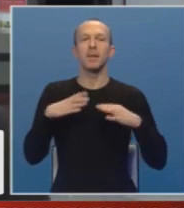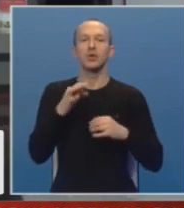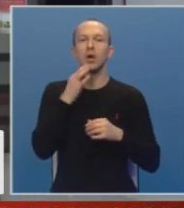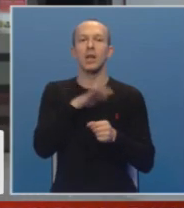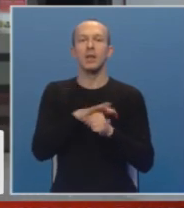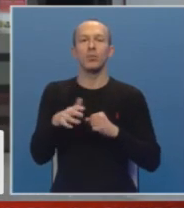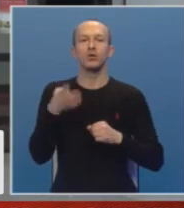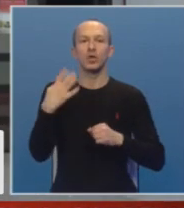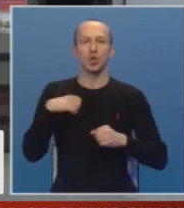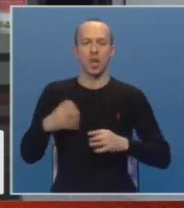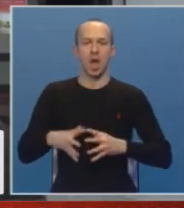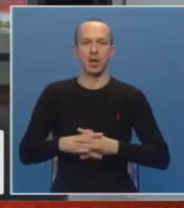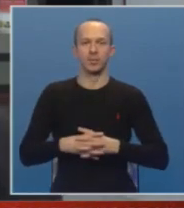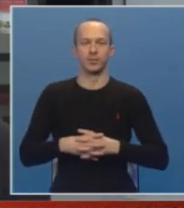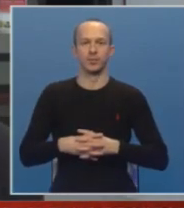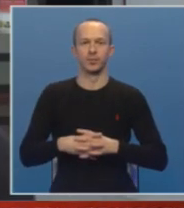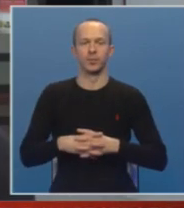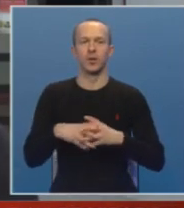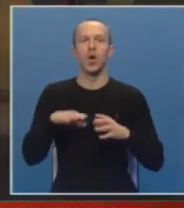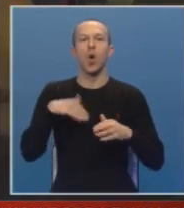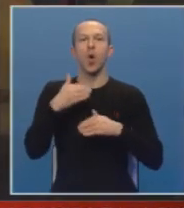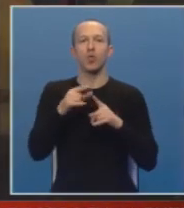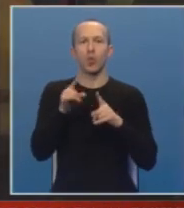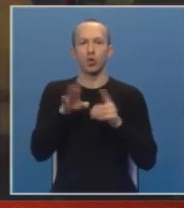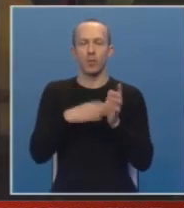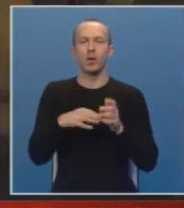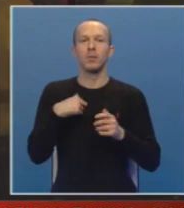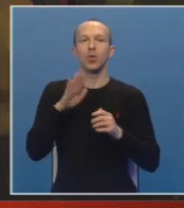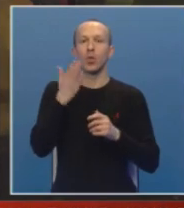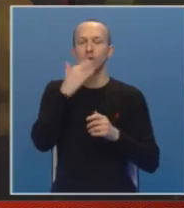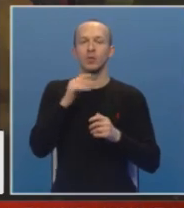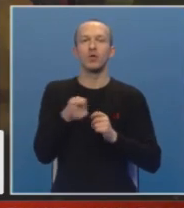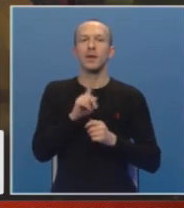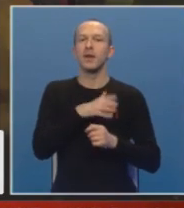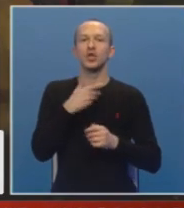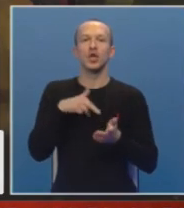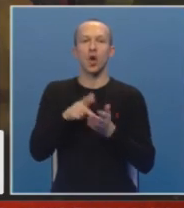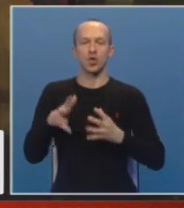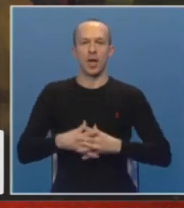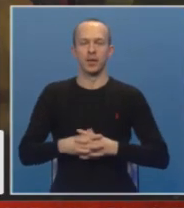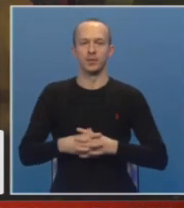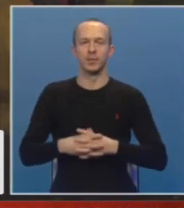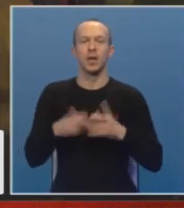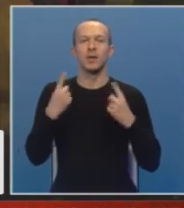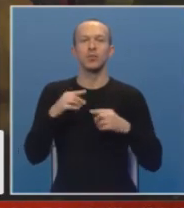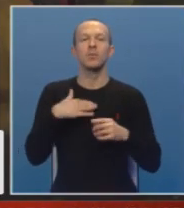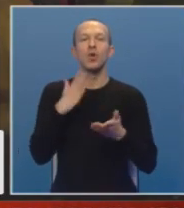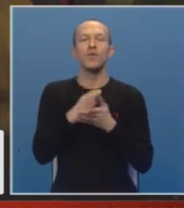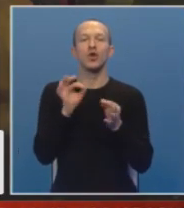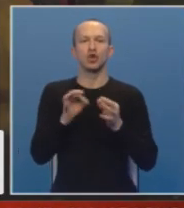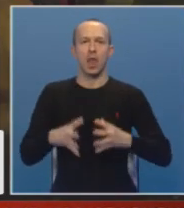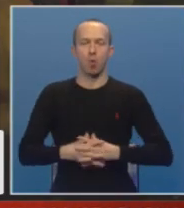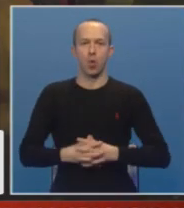namirim 40 godina. Ajde, o tom potom. Pa mi njega hoćemo da penzionišemo, neće da ode. Naravno, to su uvijek sa njim